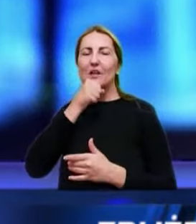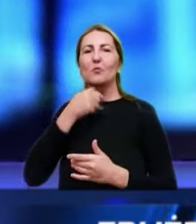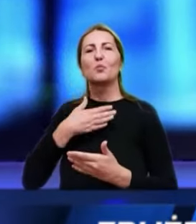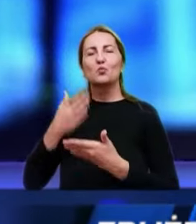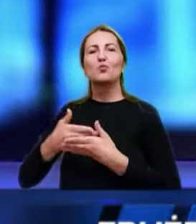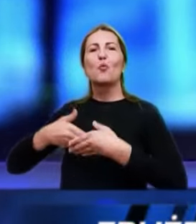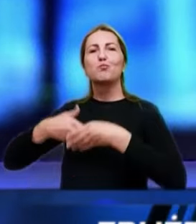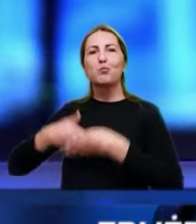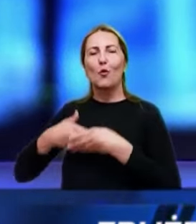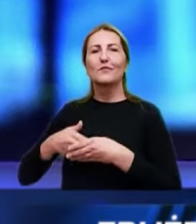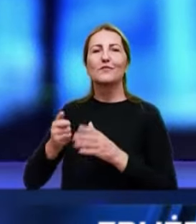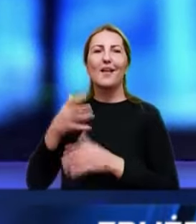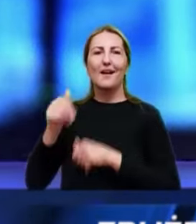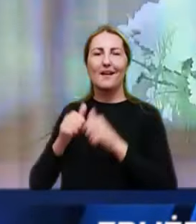Frelichowskiego.